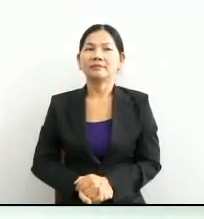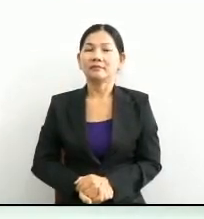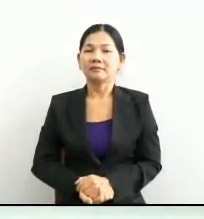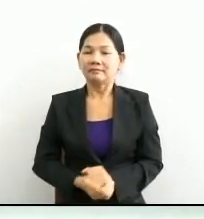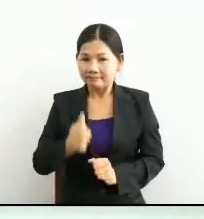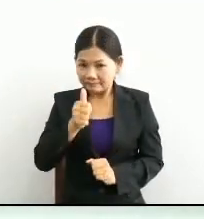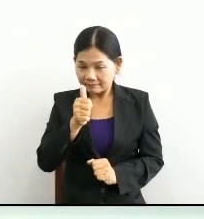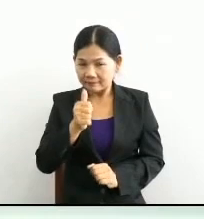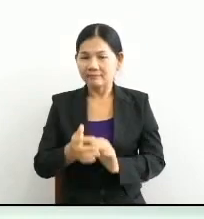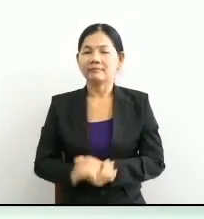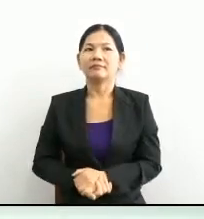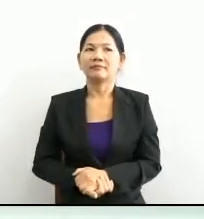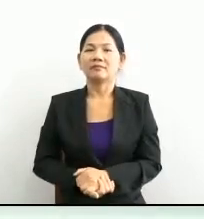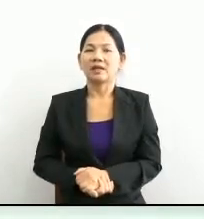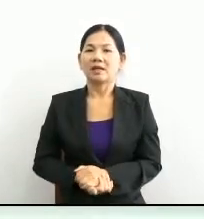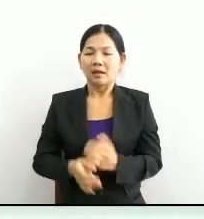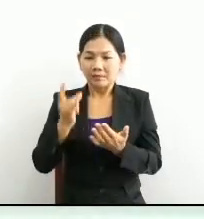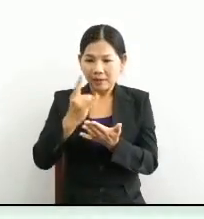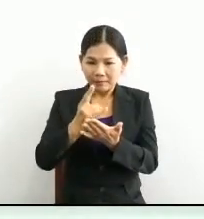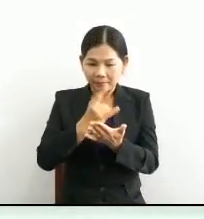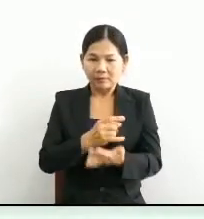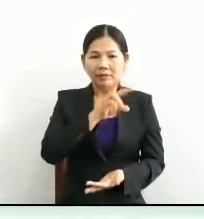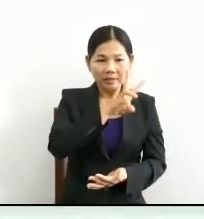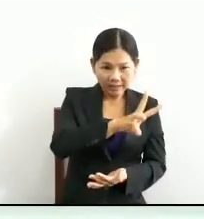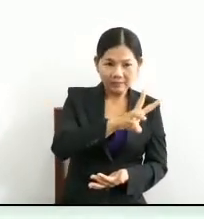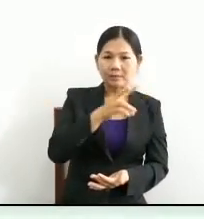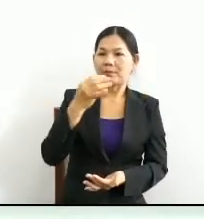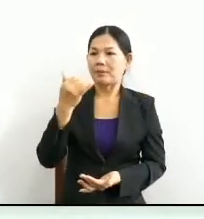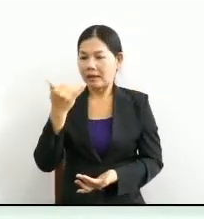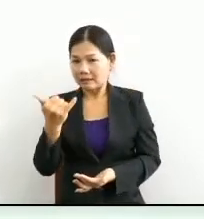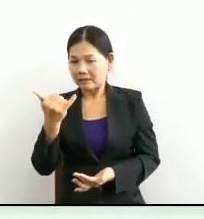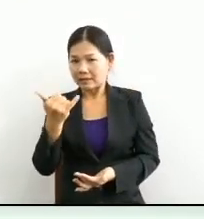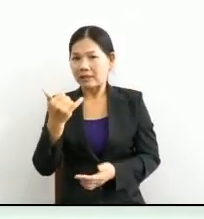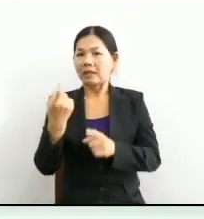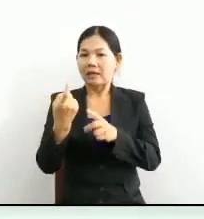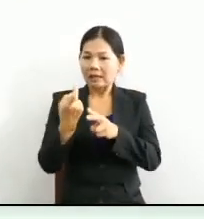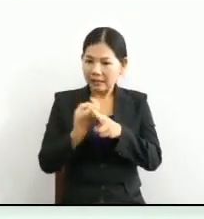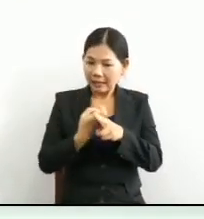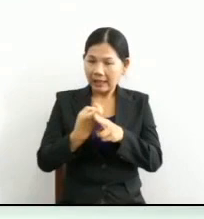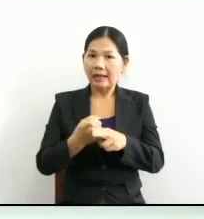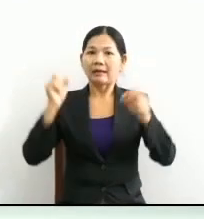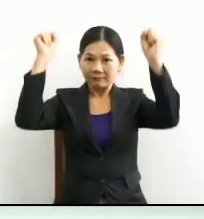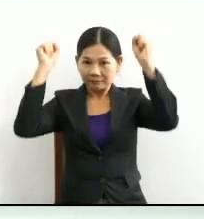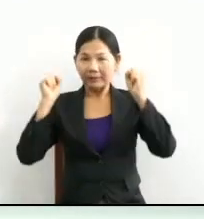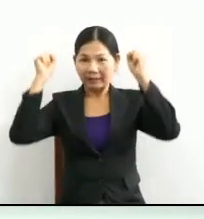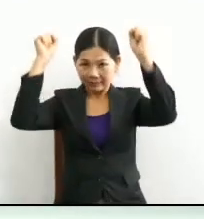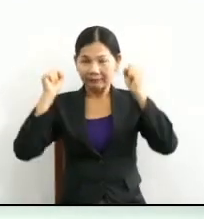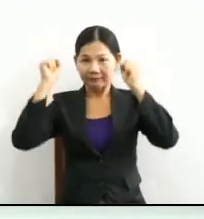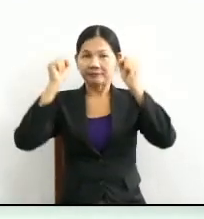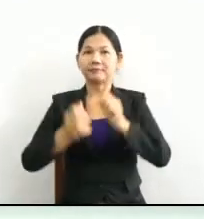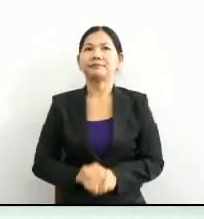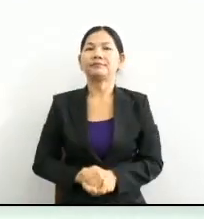cha lo nè, cứ dương riêng mày riêng tì sam sập ra mối, ca hát hát pran mày này con, cha mày riêng